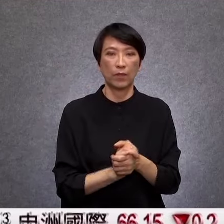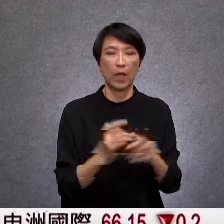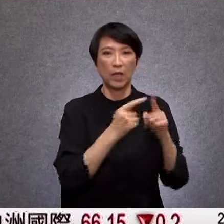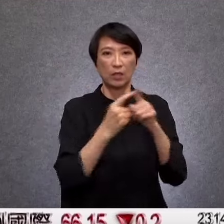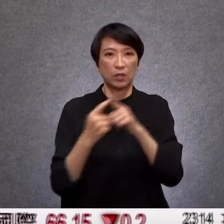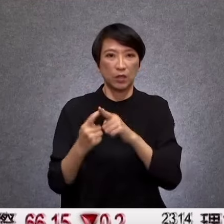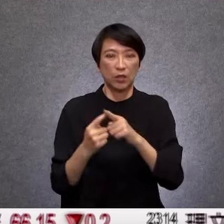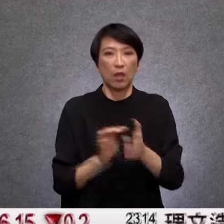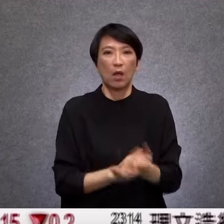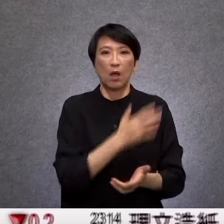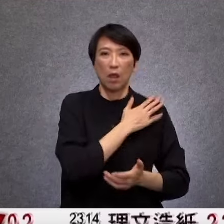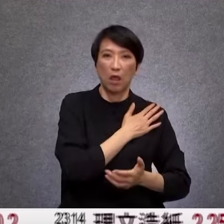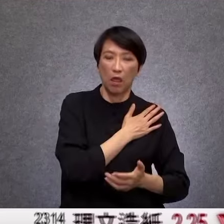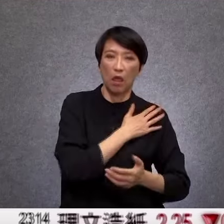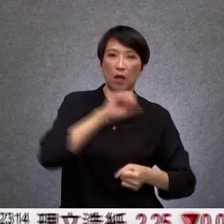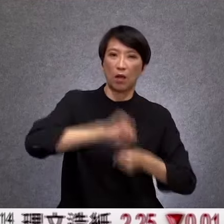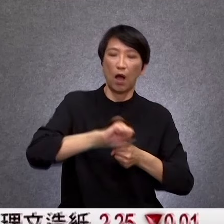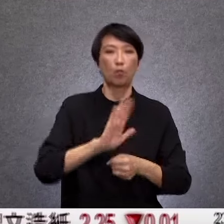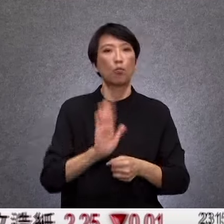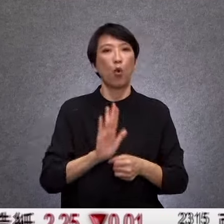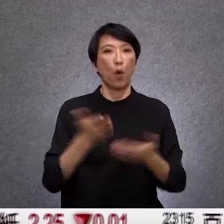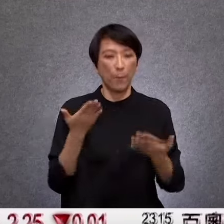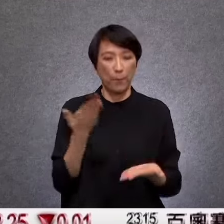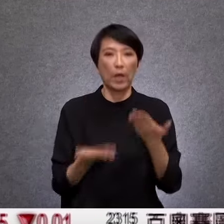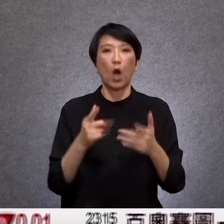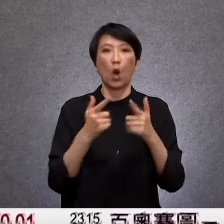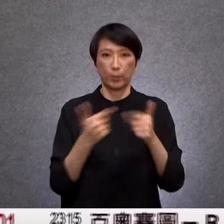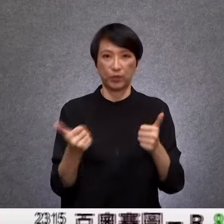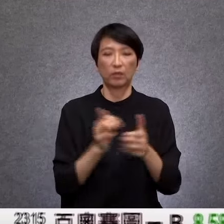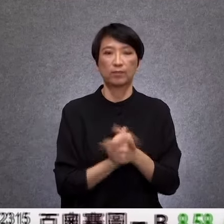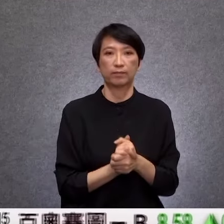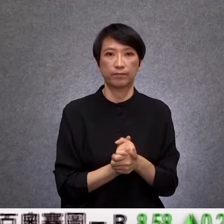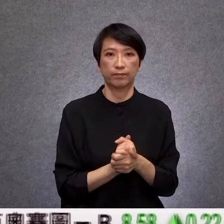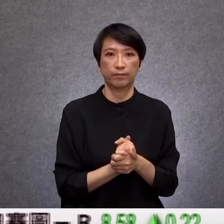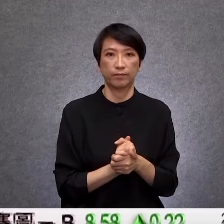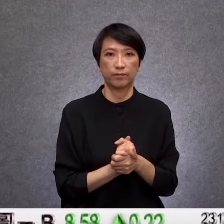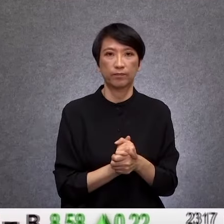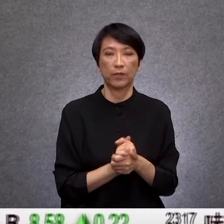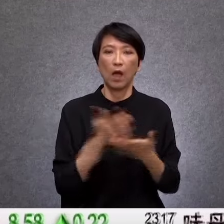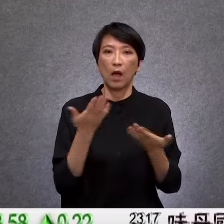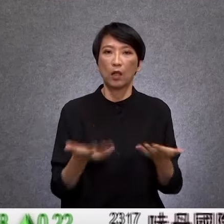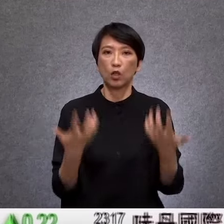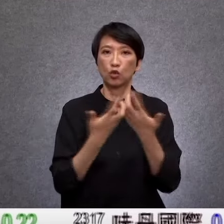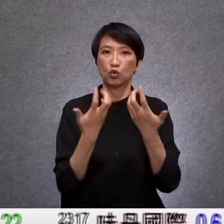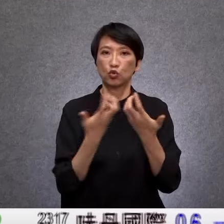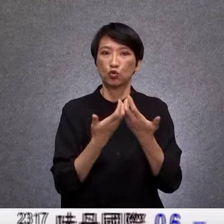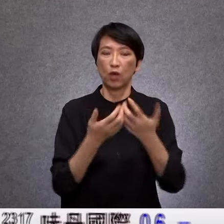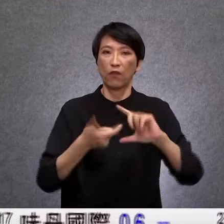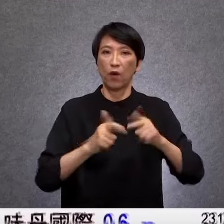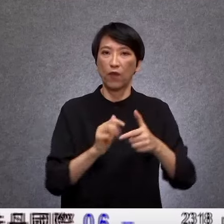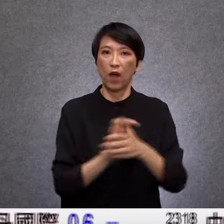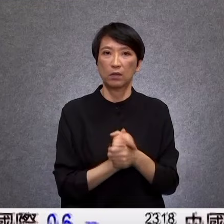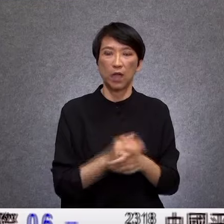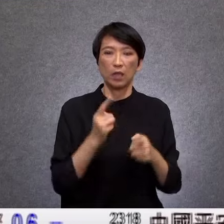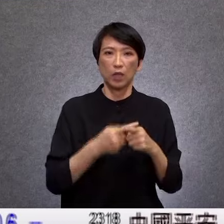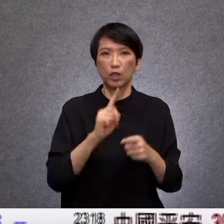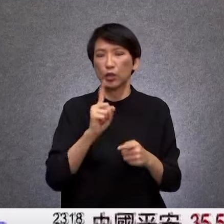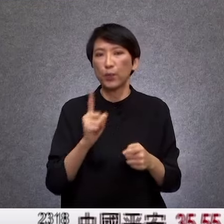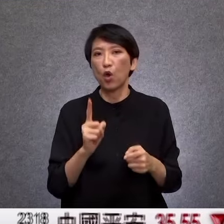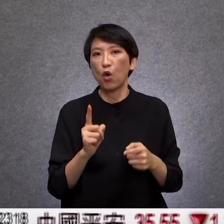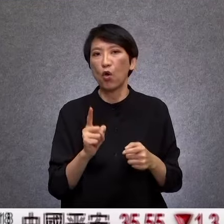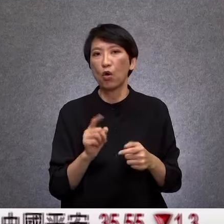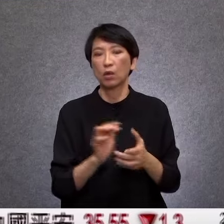又唔加重市民嘅負擔，呢個係一個比較合適嘅做法嚟嘅。 咁喺呢一個數